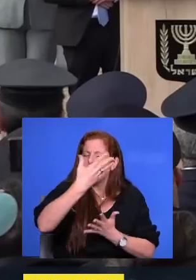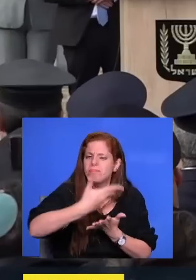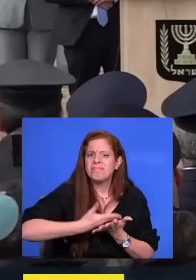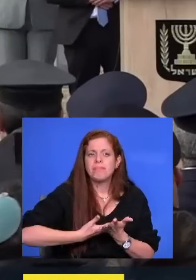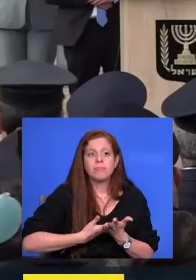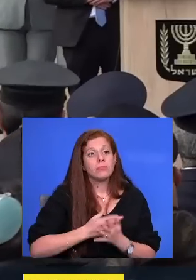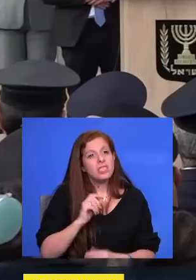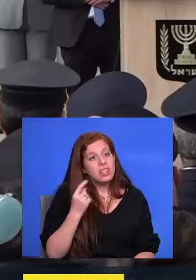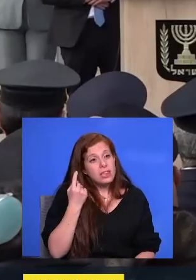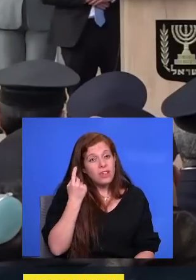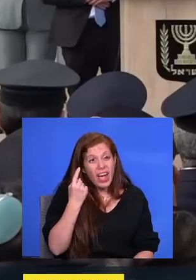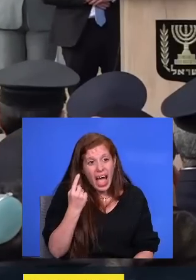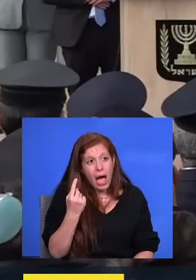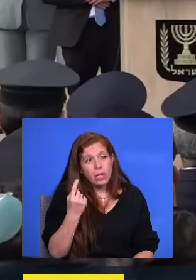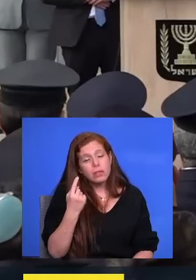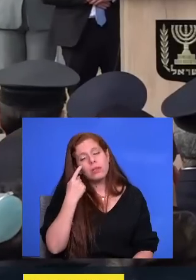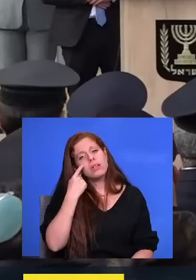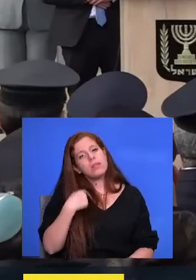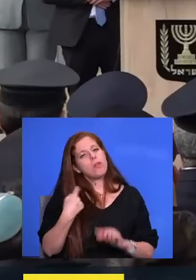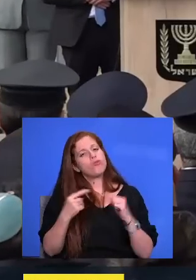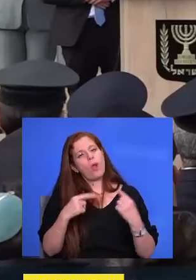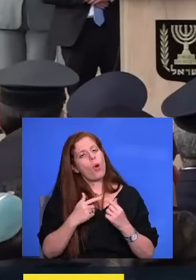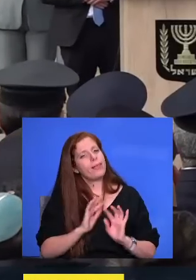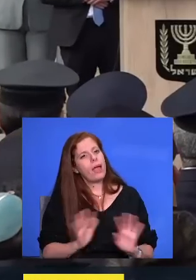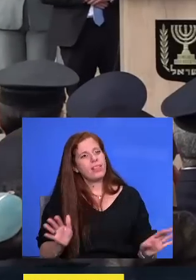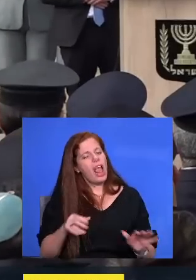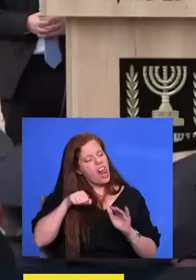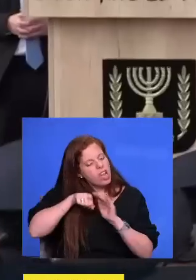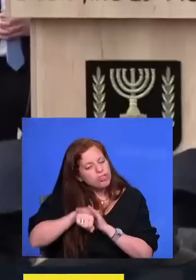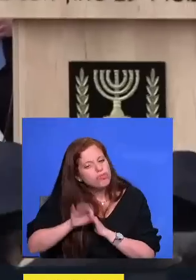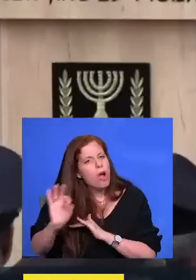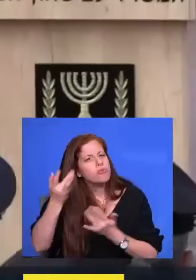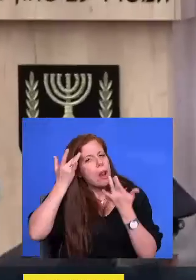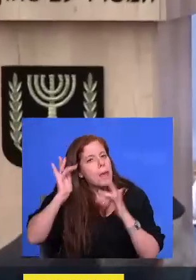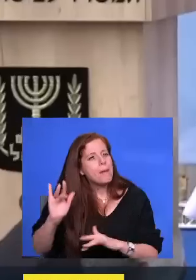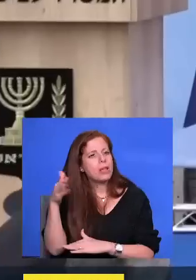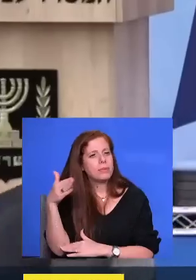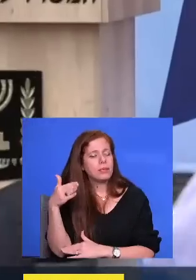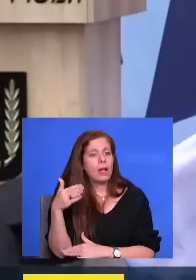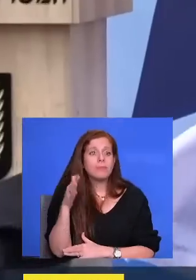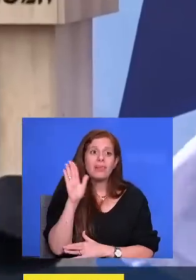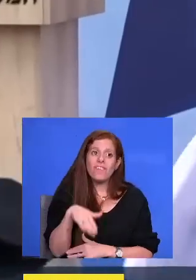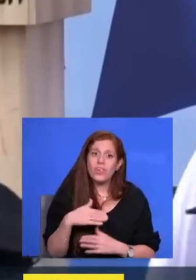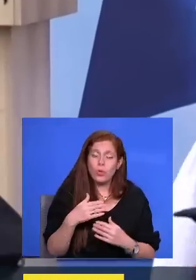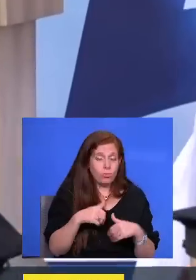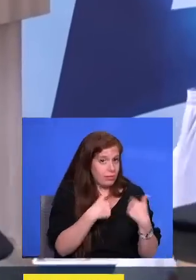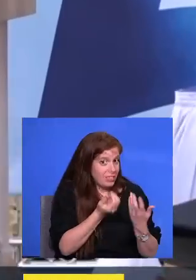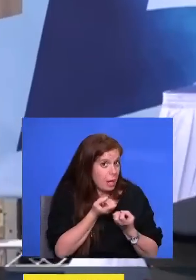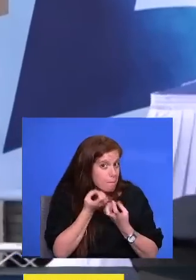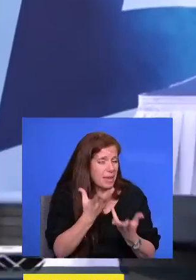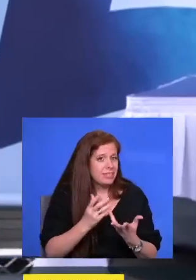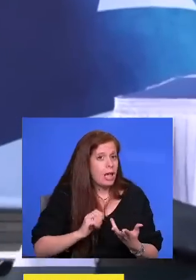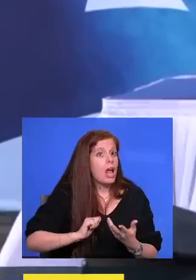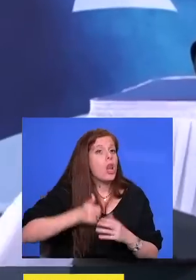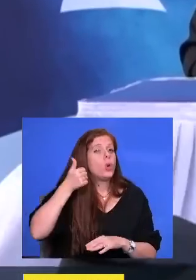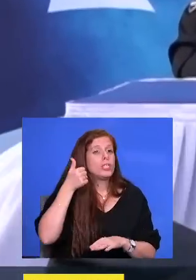אומר, נדמה לי שאין מחלוקת. על ההשקעה שלך למען המדינה. אפילו העביר מראש מסר על כך לשר היוצא, אבל